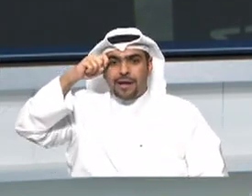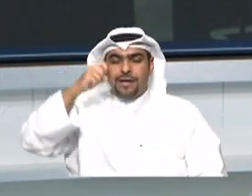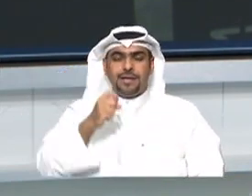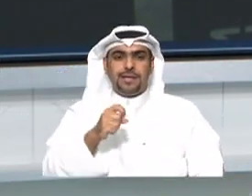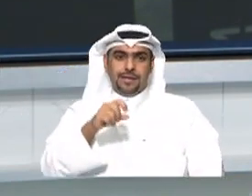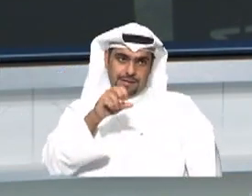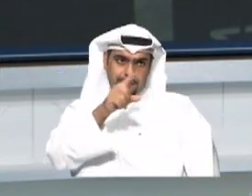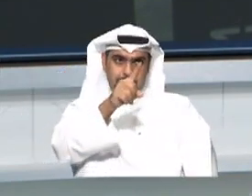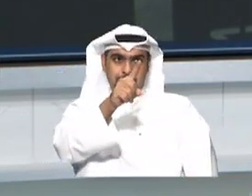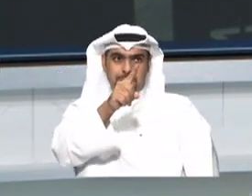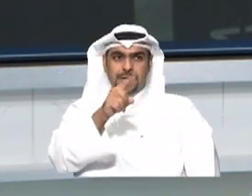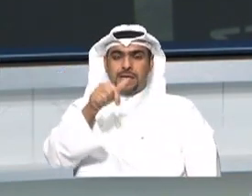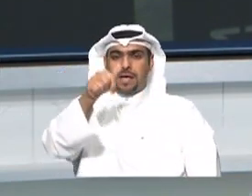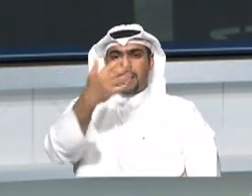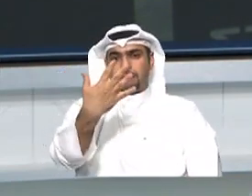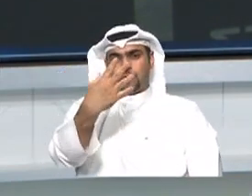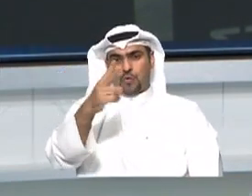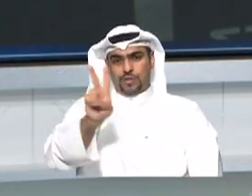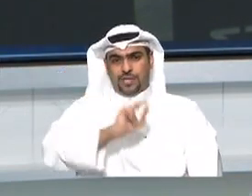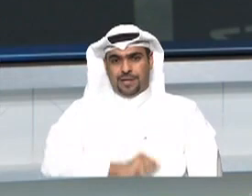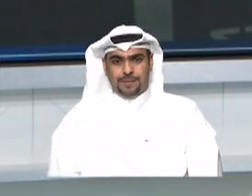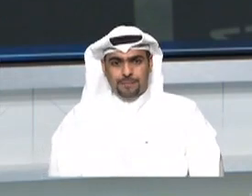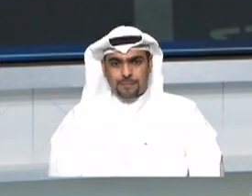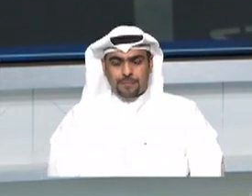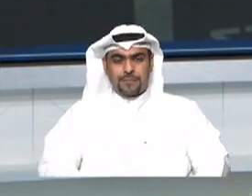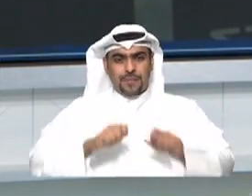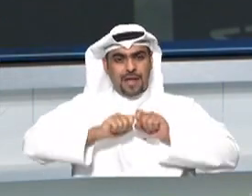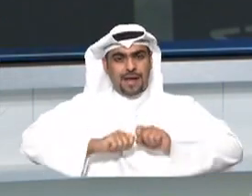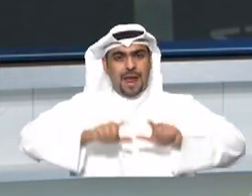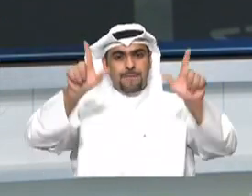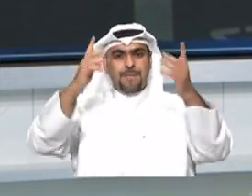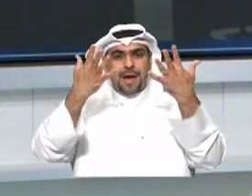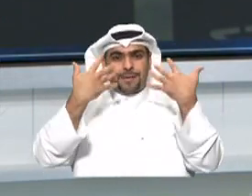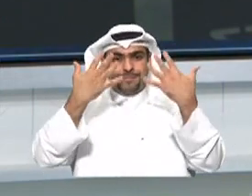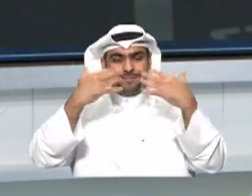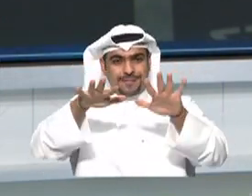25 درجة مئوية. أعزائي المشاهدين إلى هنا تنتهي نشرتنا الجوية، شكرا على حسن المتابعة.